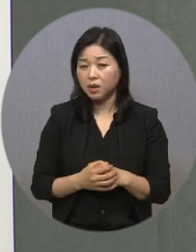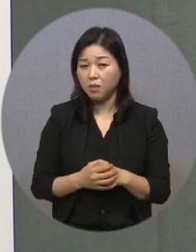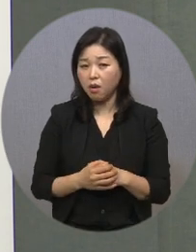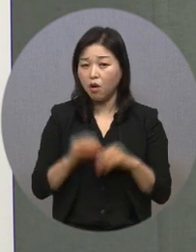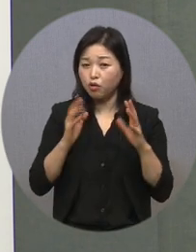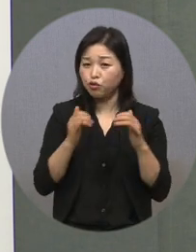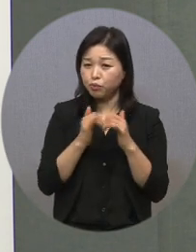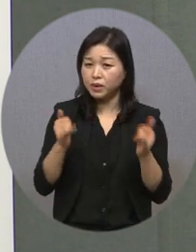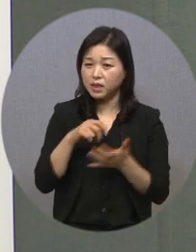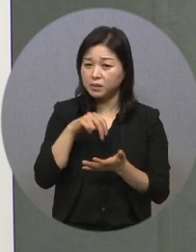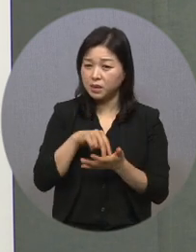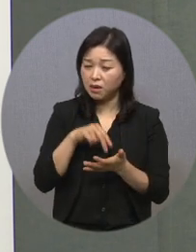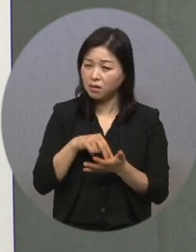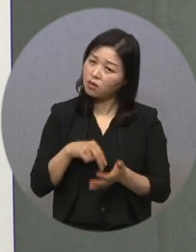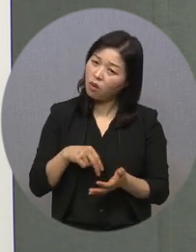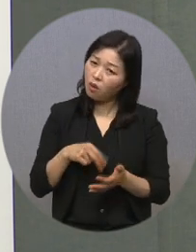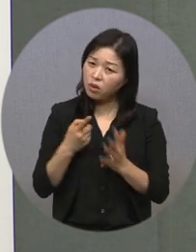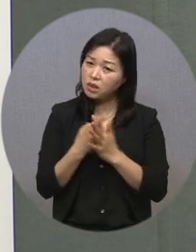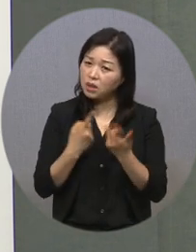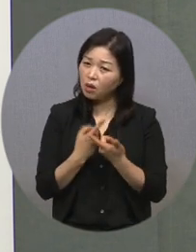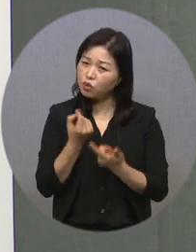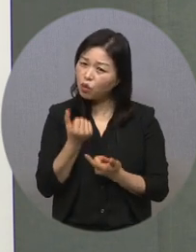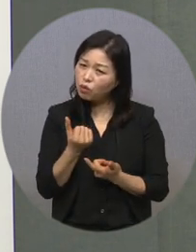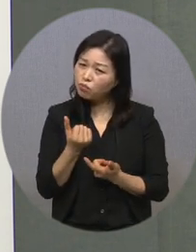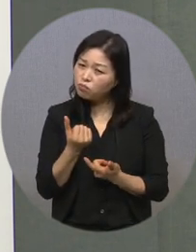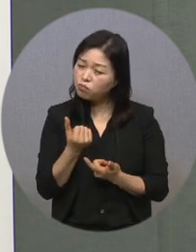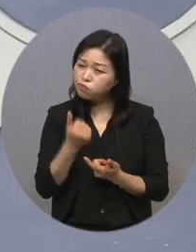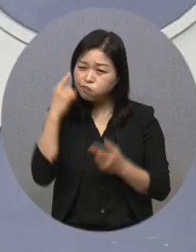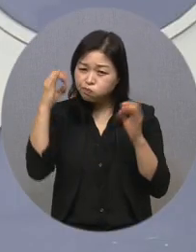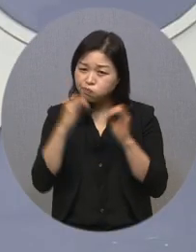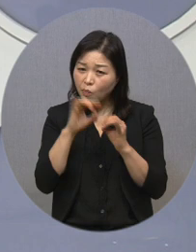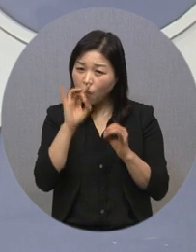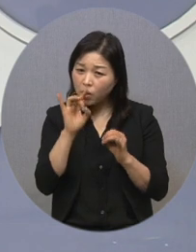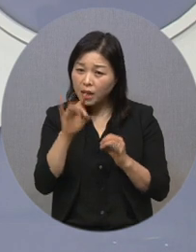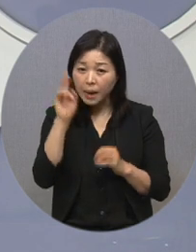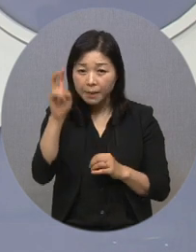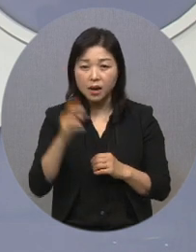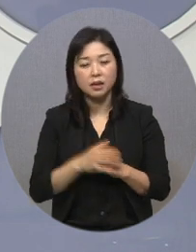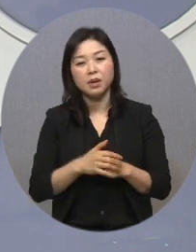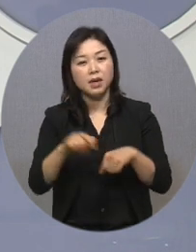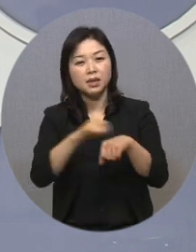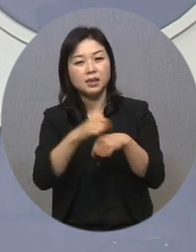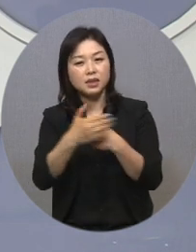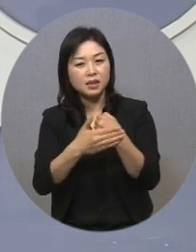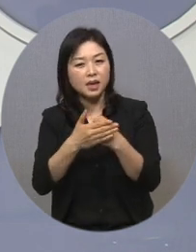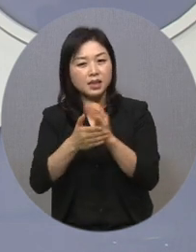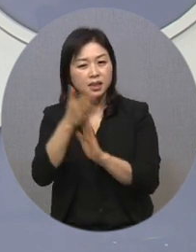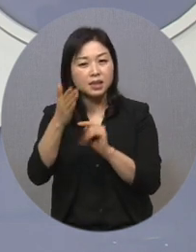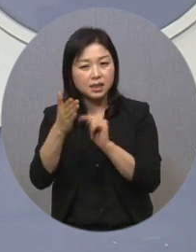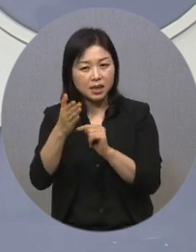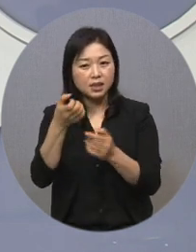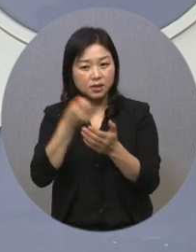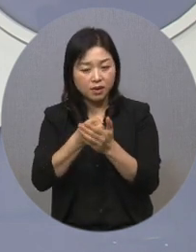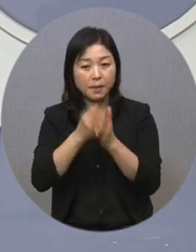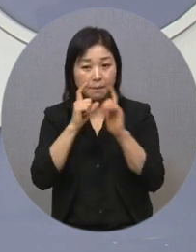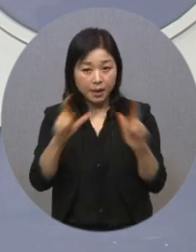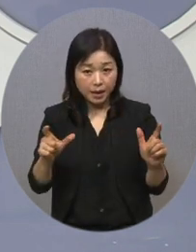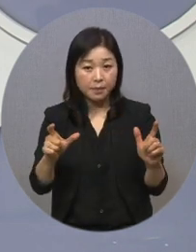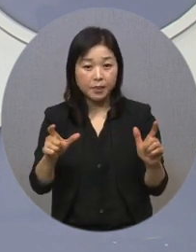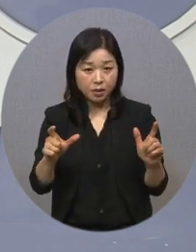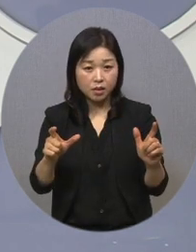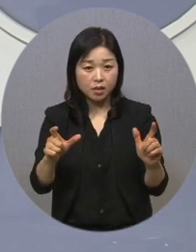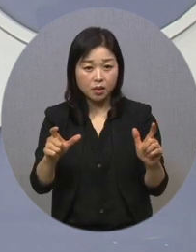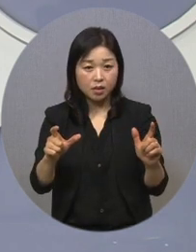설득이 안 되지 않을까. 그래서 적어도 특례시라는 것이 지정이 되면은